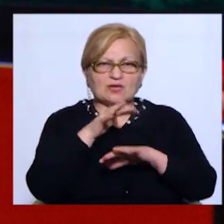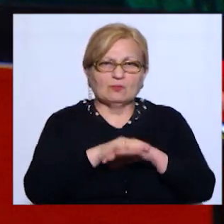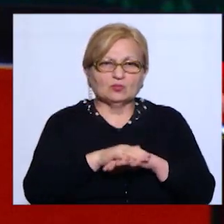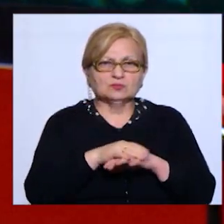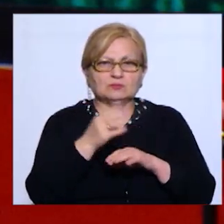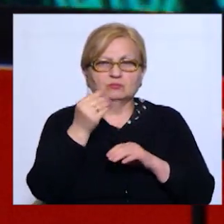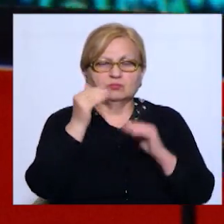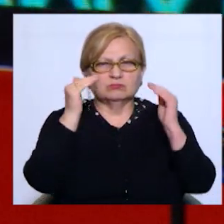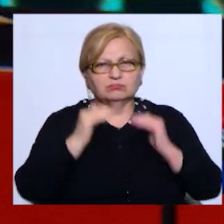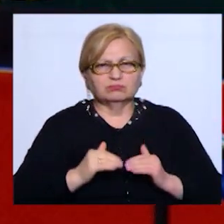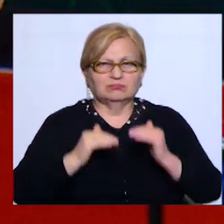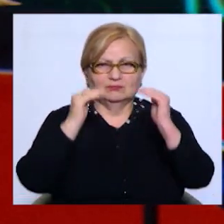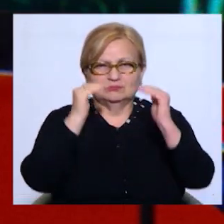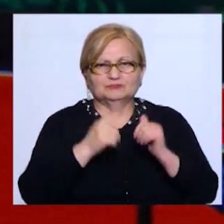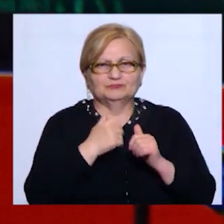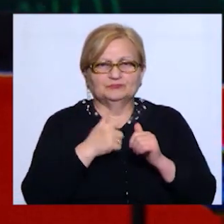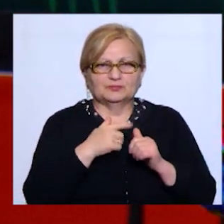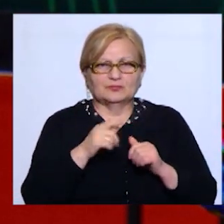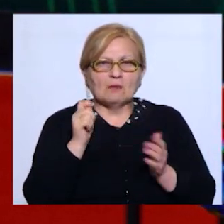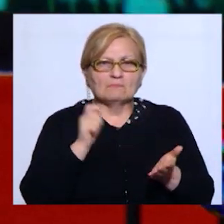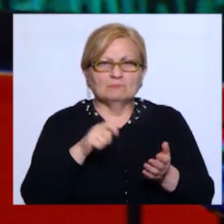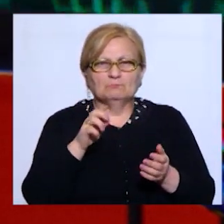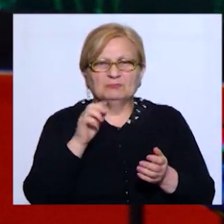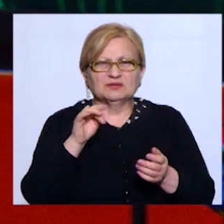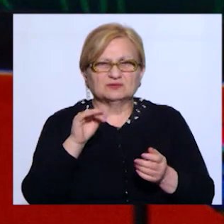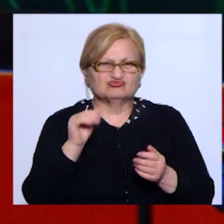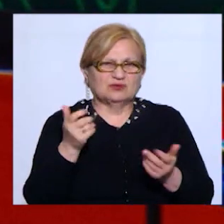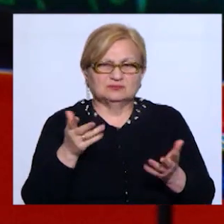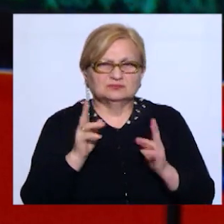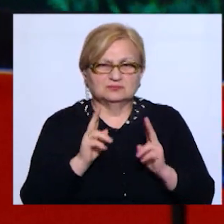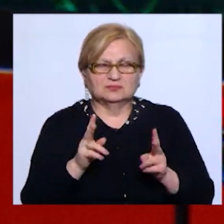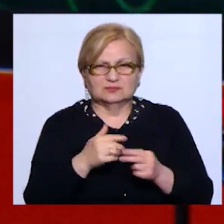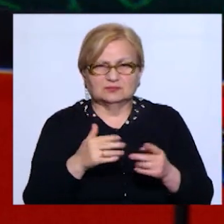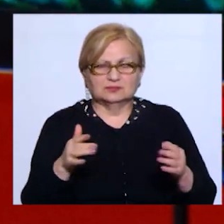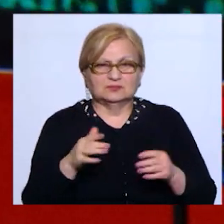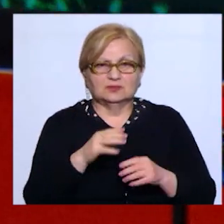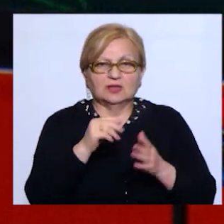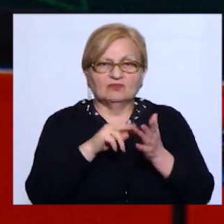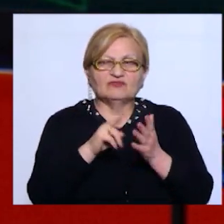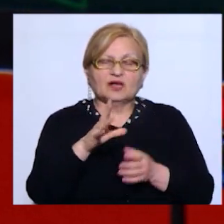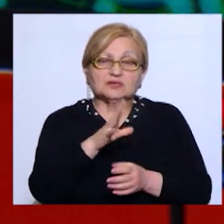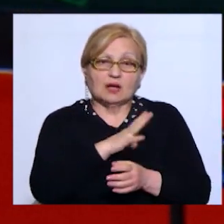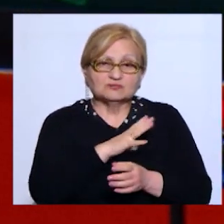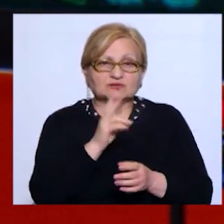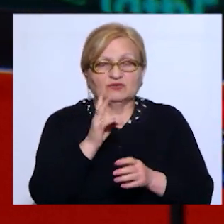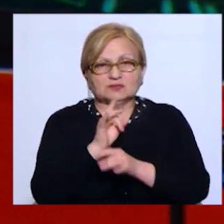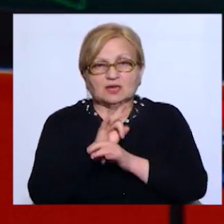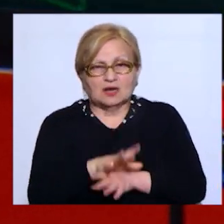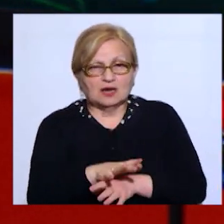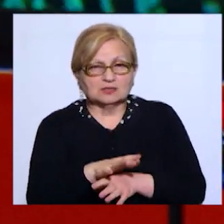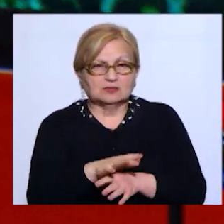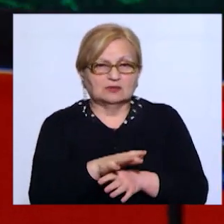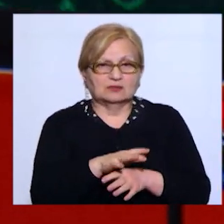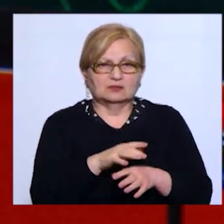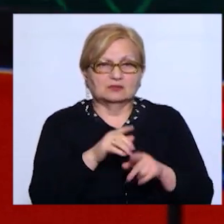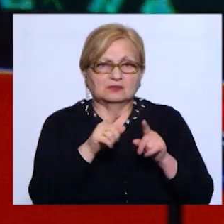მოხდა აქციების გაუფასურება, რაღაცა სწრაფი ტემპით იცვლება სიტყვაზე ფასები, ვიღაცები გამდიდნენ, ვიღაცები გაკოტრნენ. აი